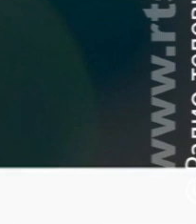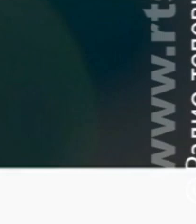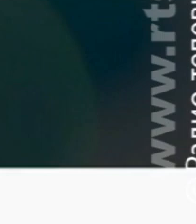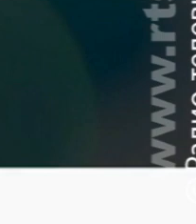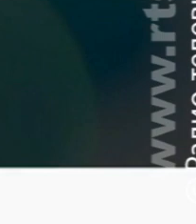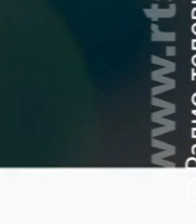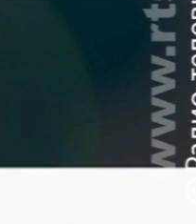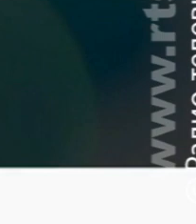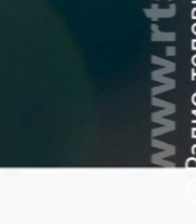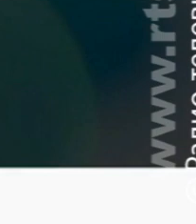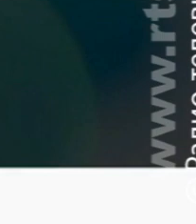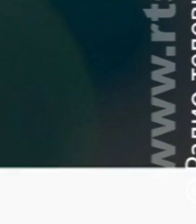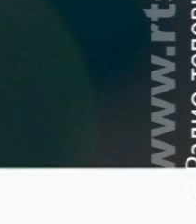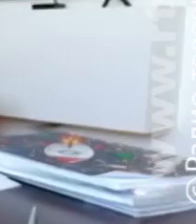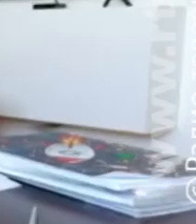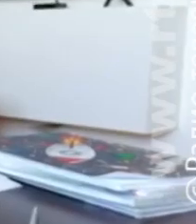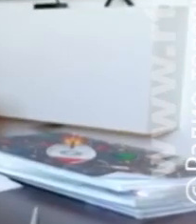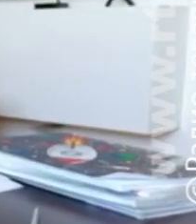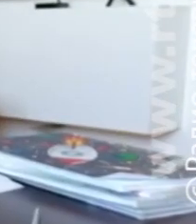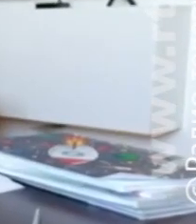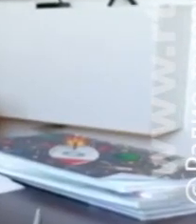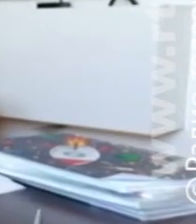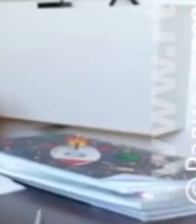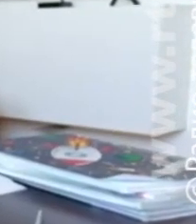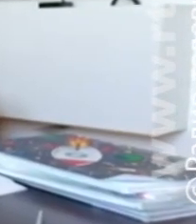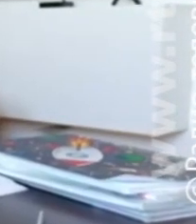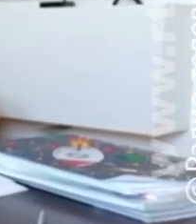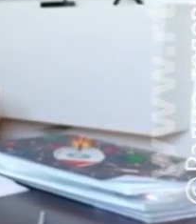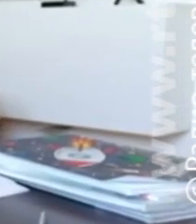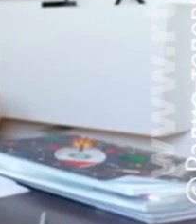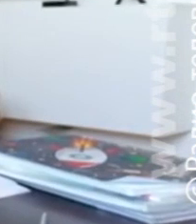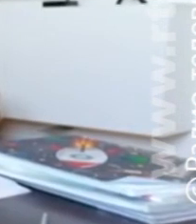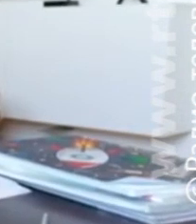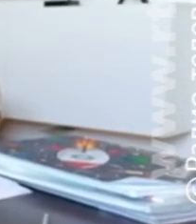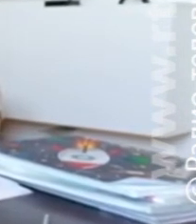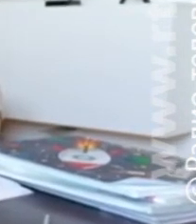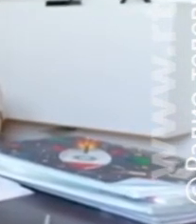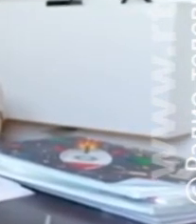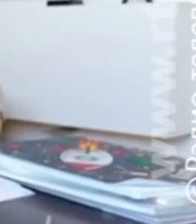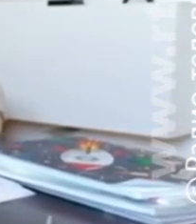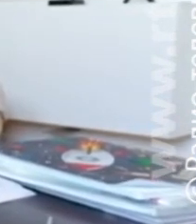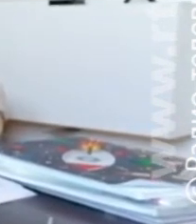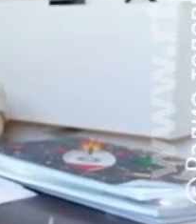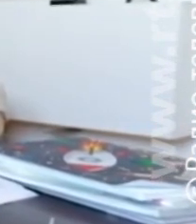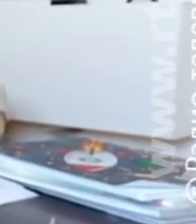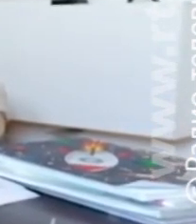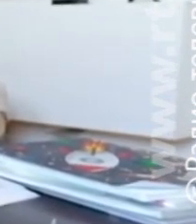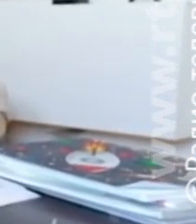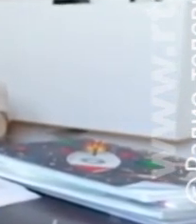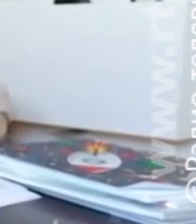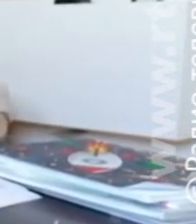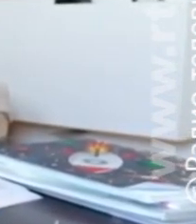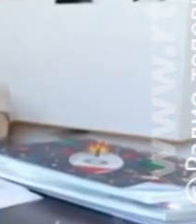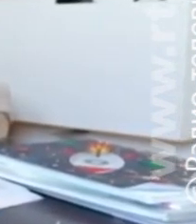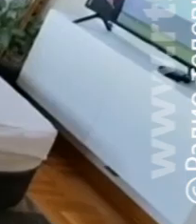preslušati neograničen broj puta. Od danas i treći kanal RTS-a na kom se emituju časovi imaju